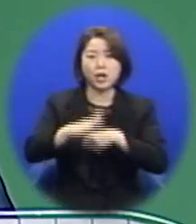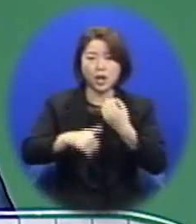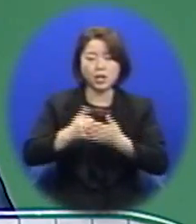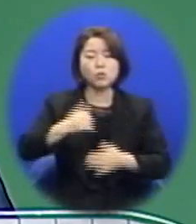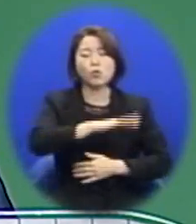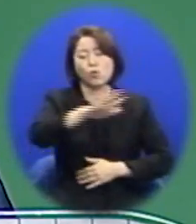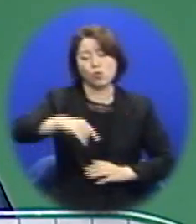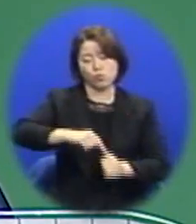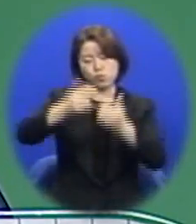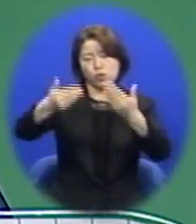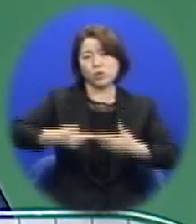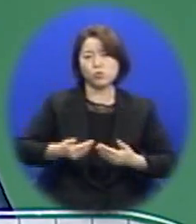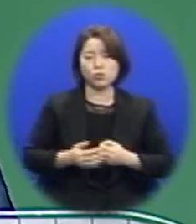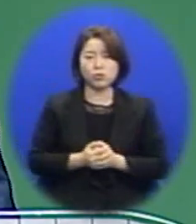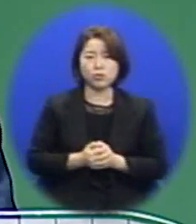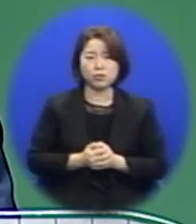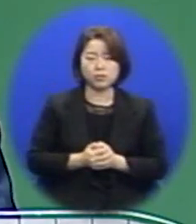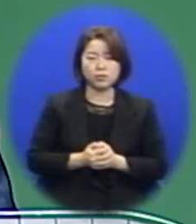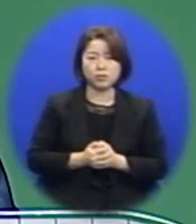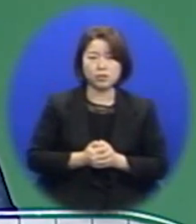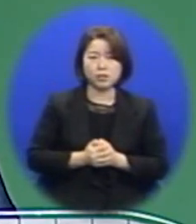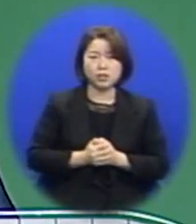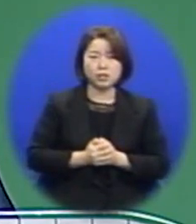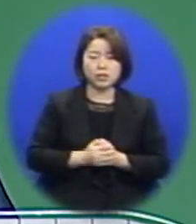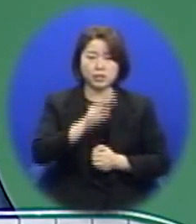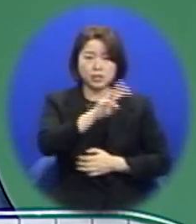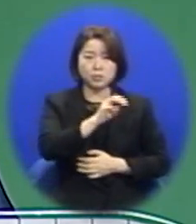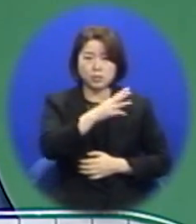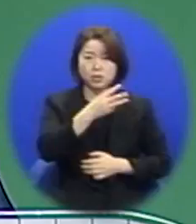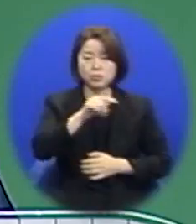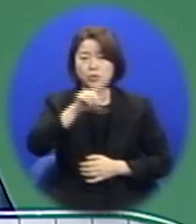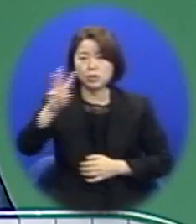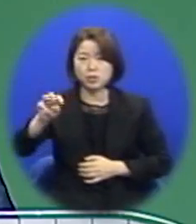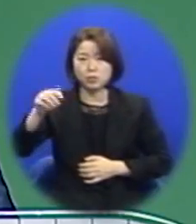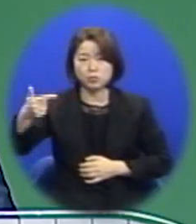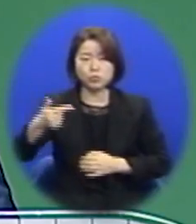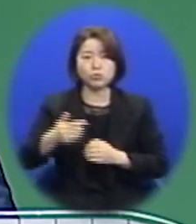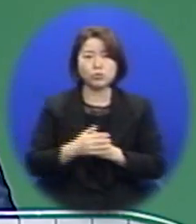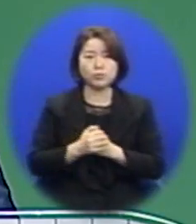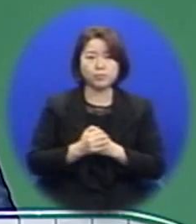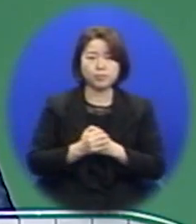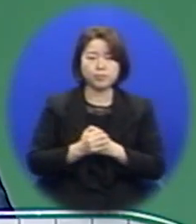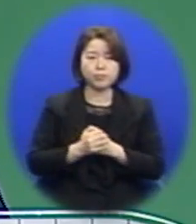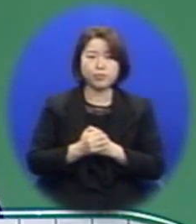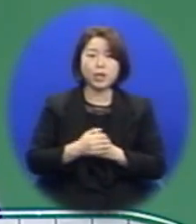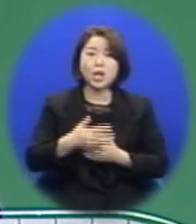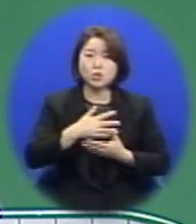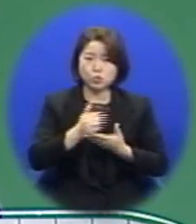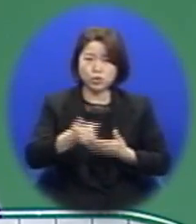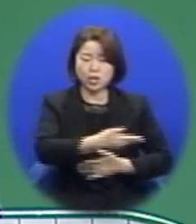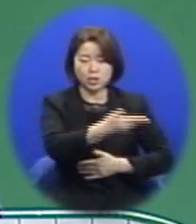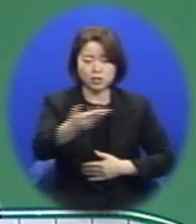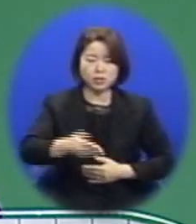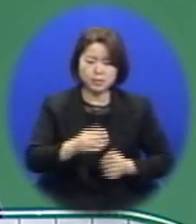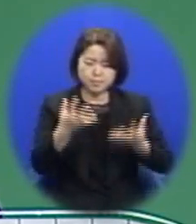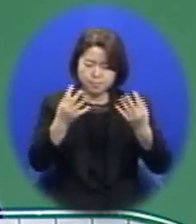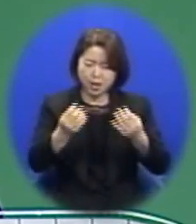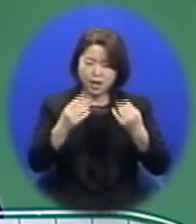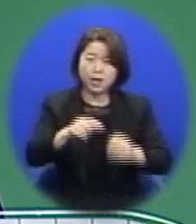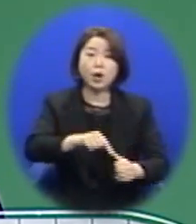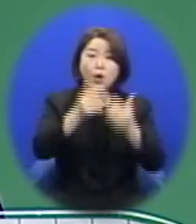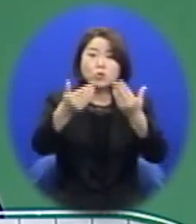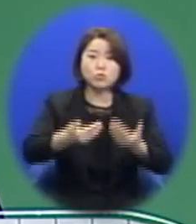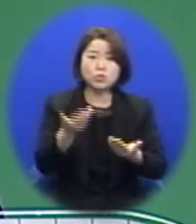주십니다. 43절부터 46절까지 말씀하셨습니다. 주님께서는 그들을 여러 번 건져주셨지만